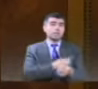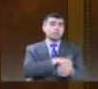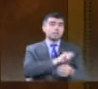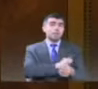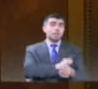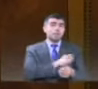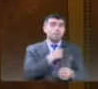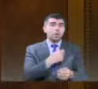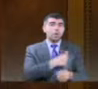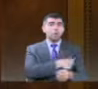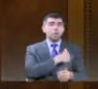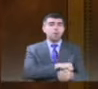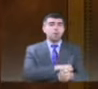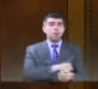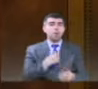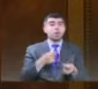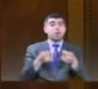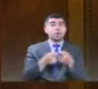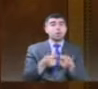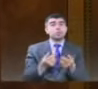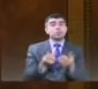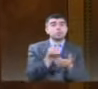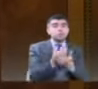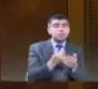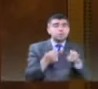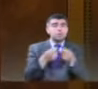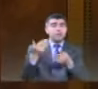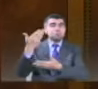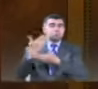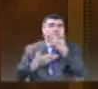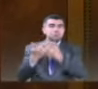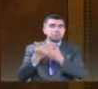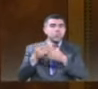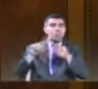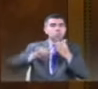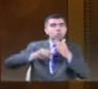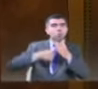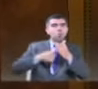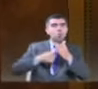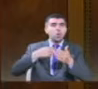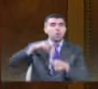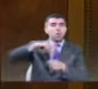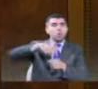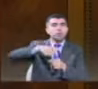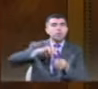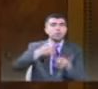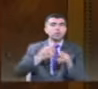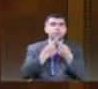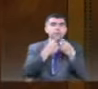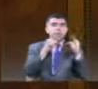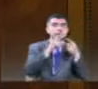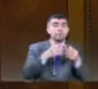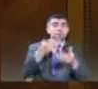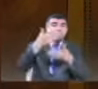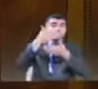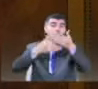على أهمية تعزيز المبادلات الطاقية خاصة في مجال الكهرباء والغاز الطبيعي، وذلك من خلال إحداث بنية